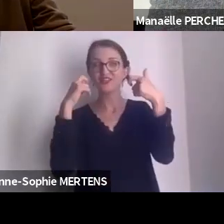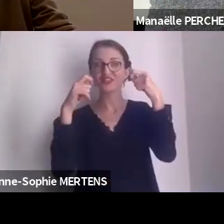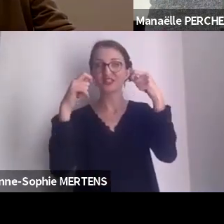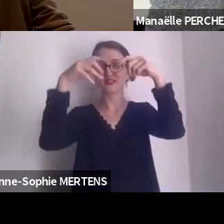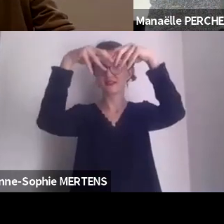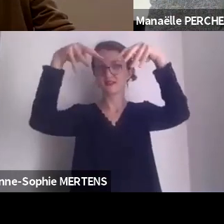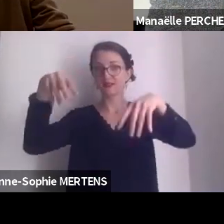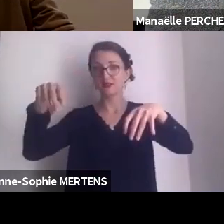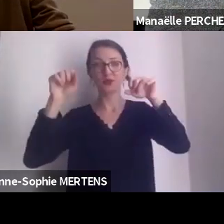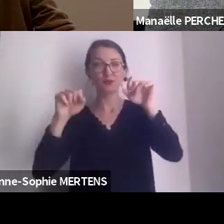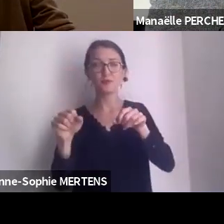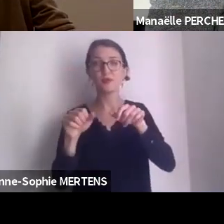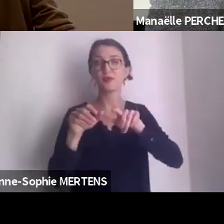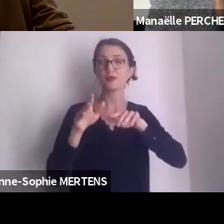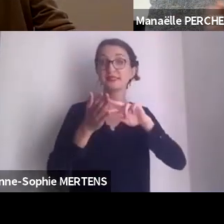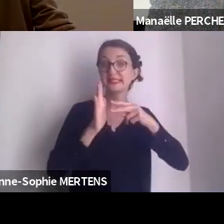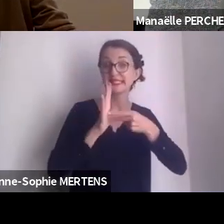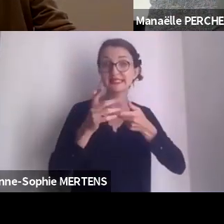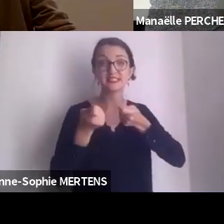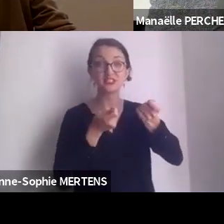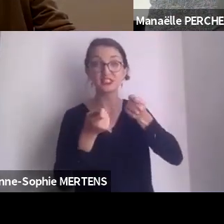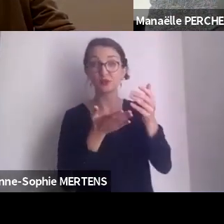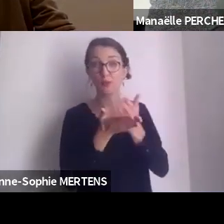techniques de gestion de projet, des techniques